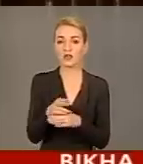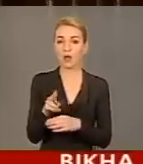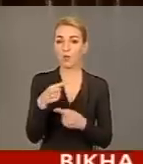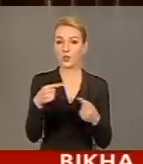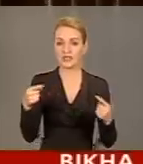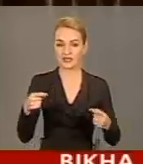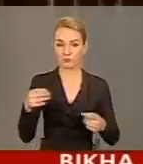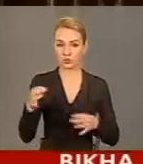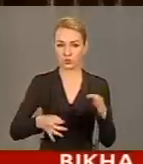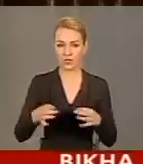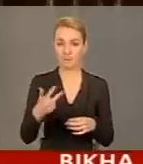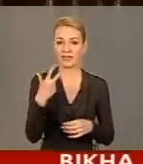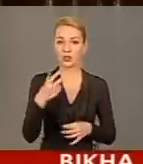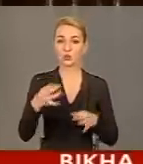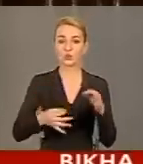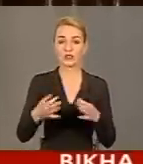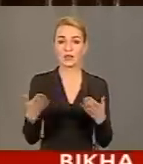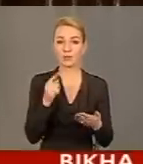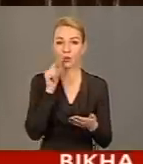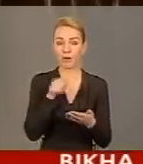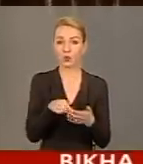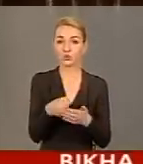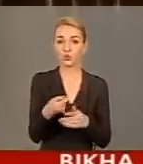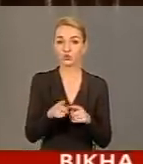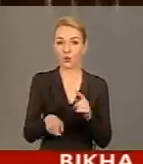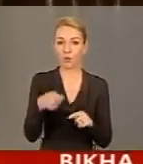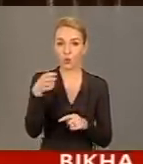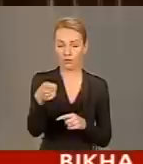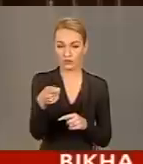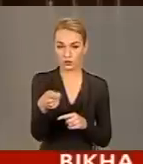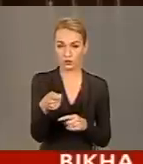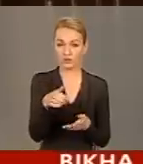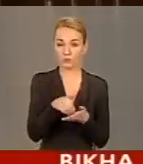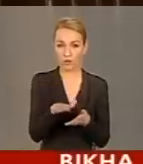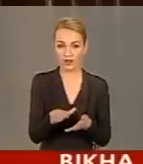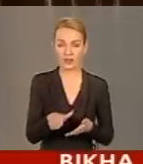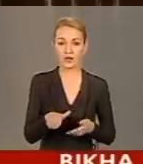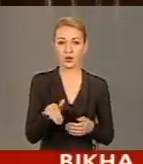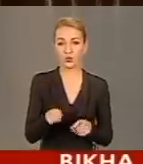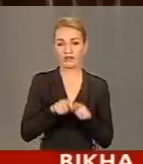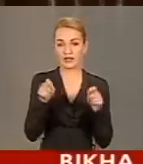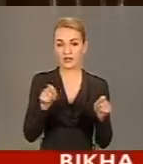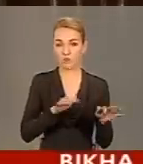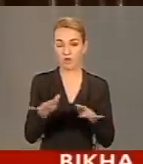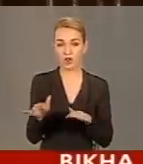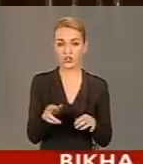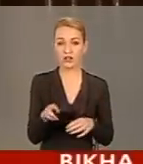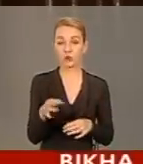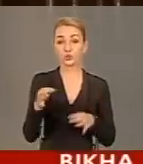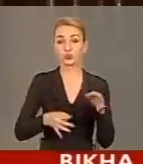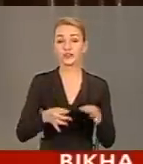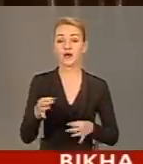суддям. 3 судді, на яких попало до цього позову, відмовили в відкритті провадження у справі. Той суддя,